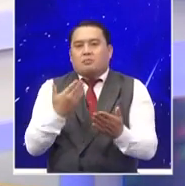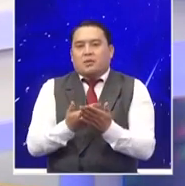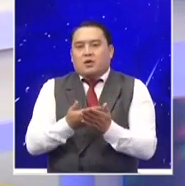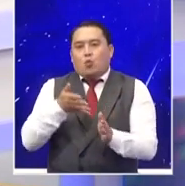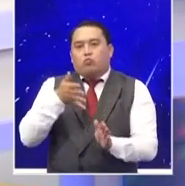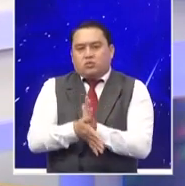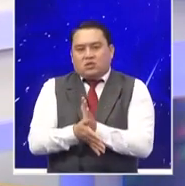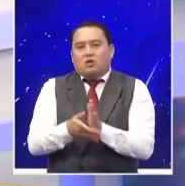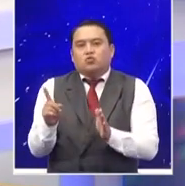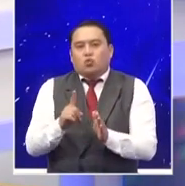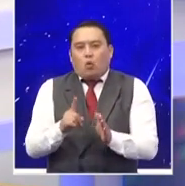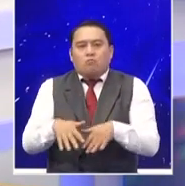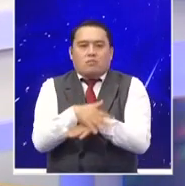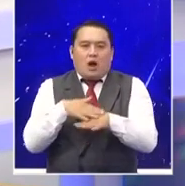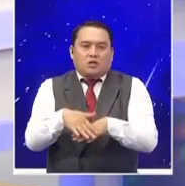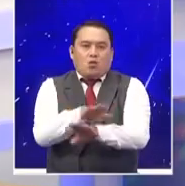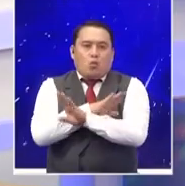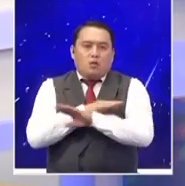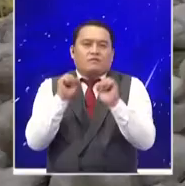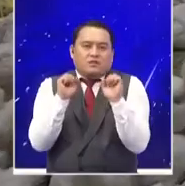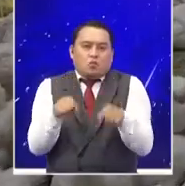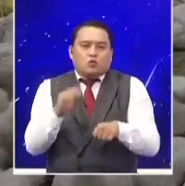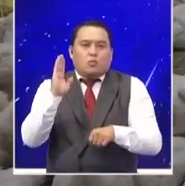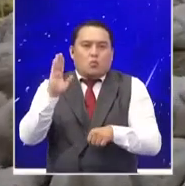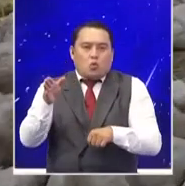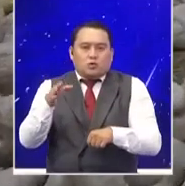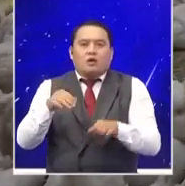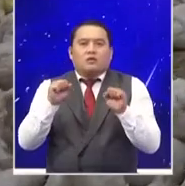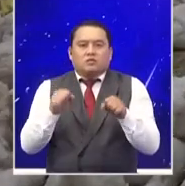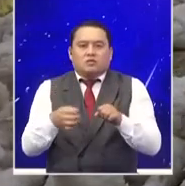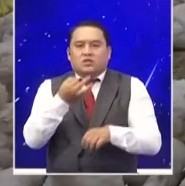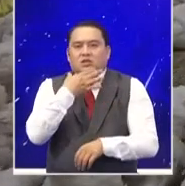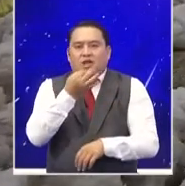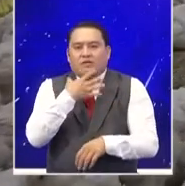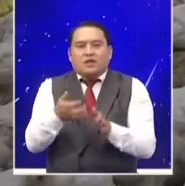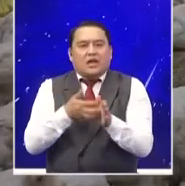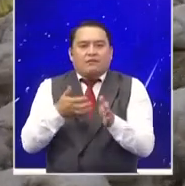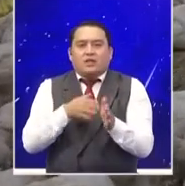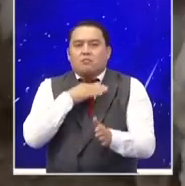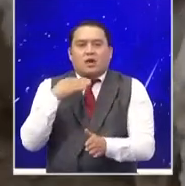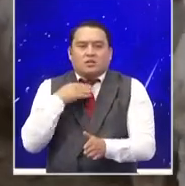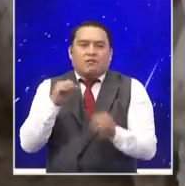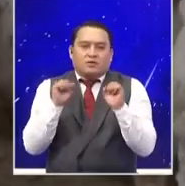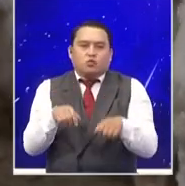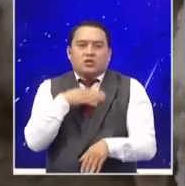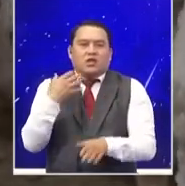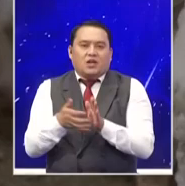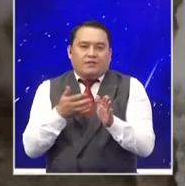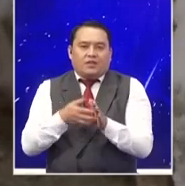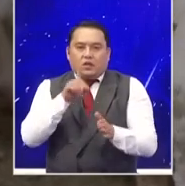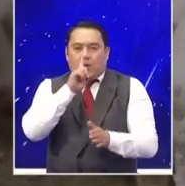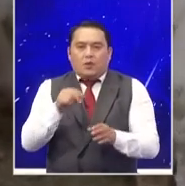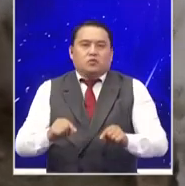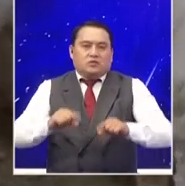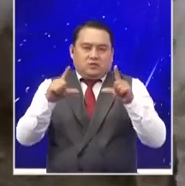убытки, прогнозируя, что в случае массового падежа птицы на внутреннем рынке может сложиться дефицит яиц и куриного мяса. И, как следствие,